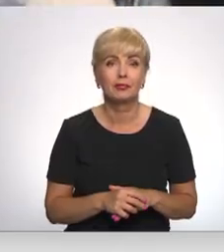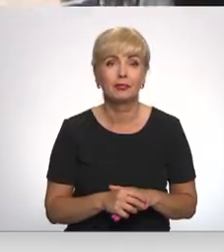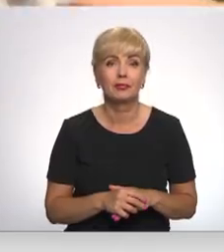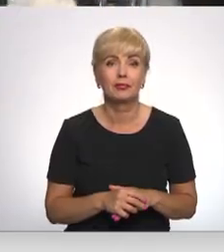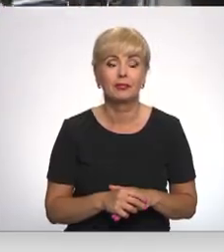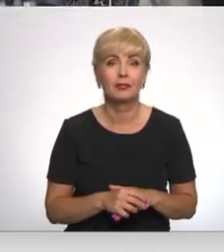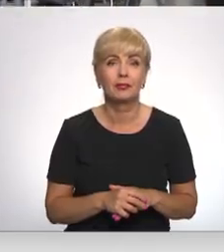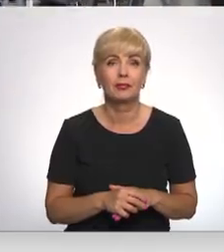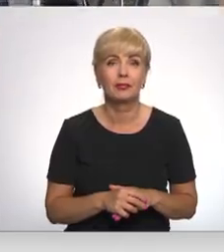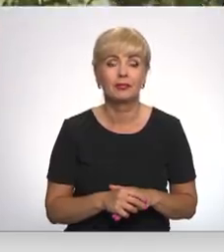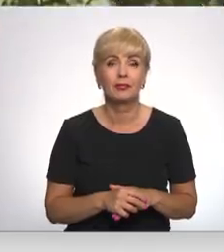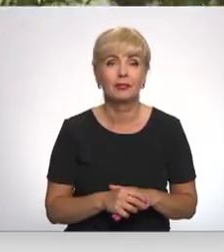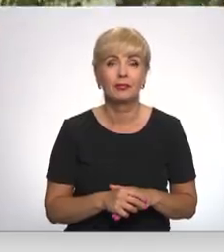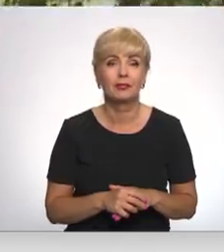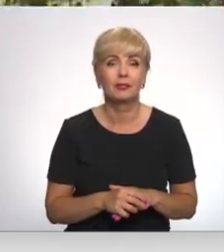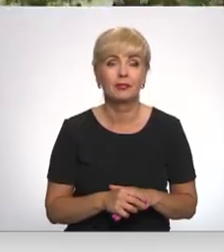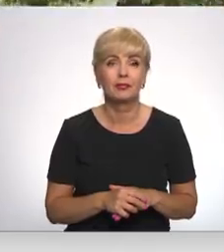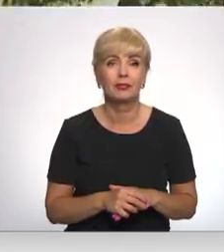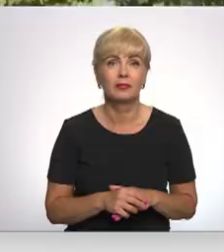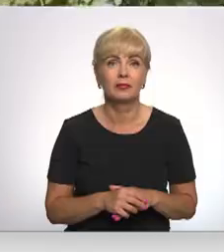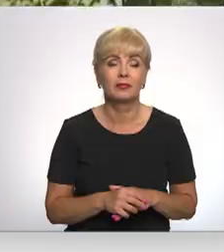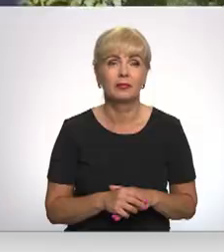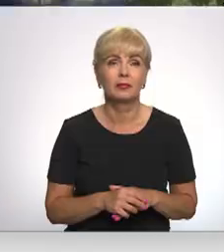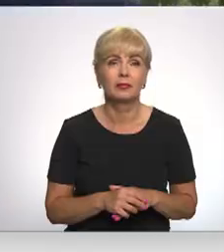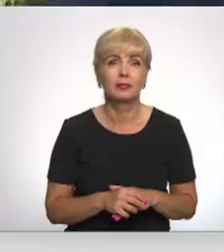nebūt drūzmēšanās, pulcēšanās.